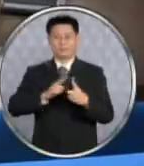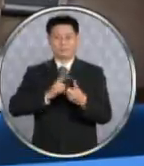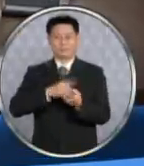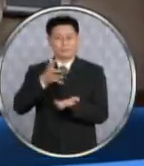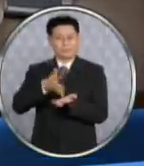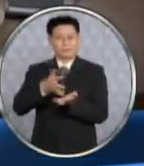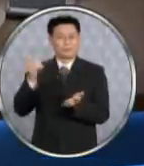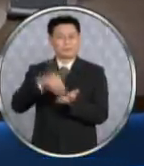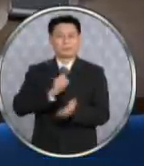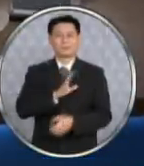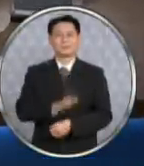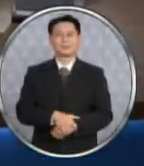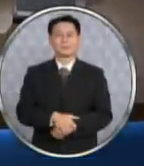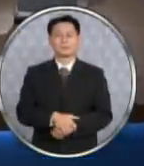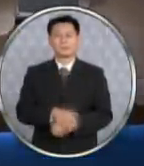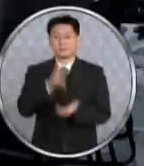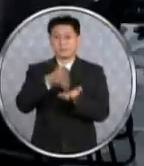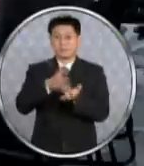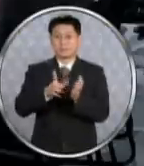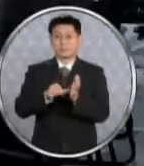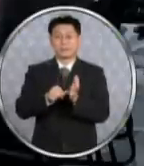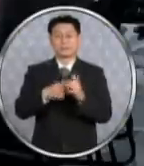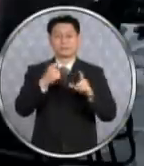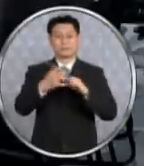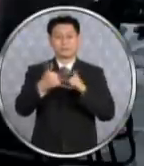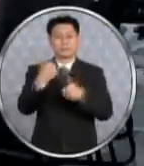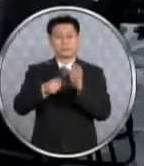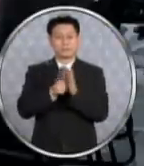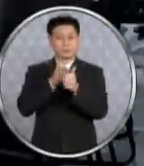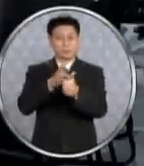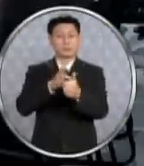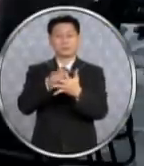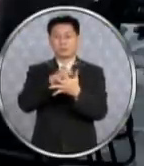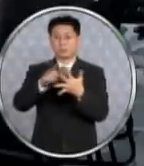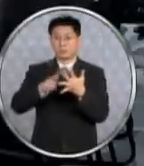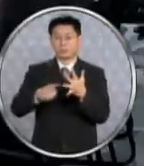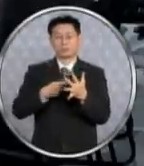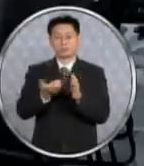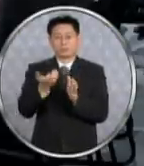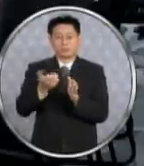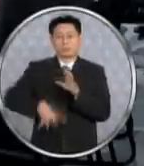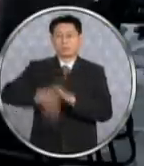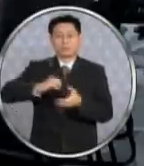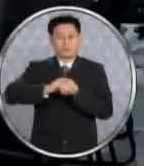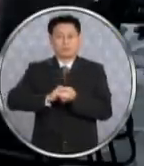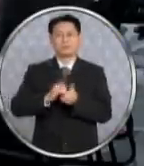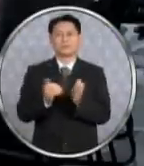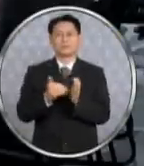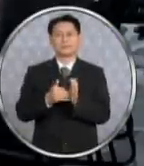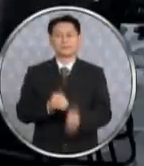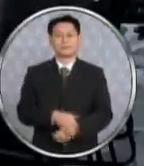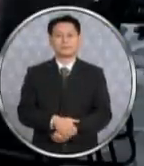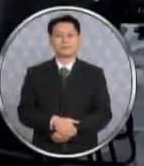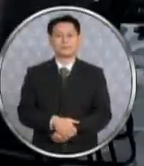发表结论。候选人发言和公民团体代表提问的顺序都是依照先前抽签结果来